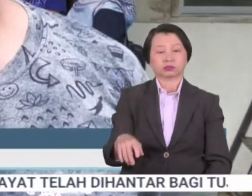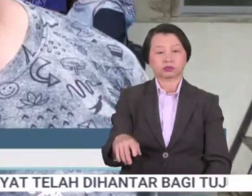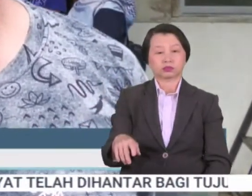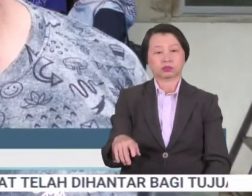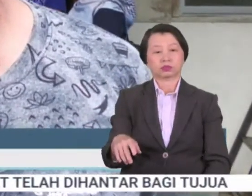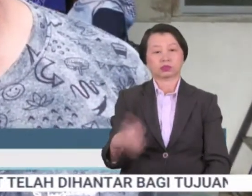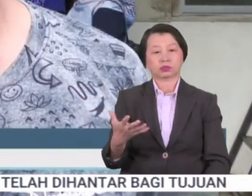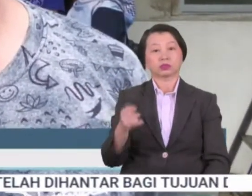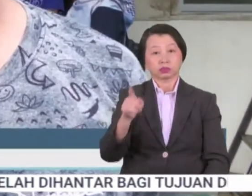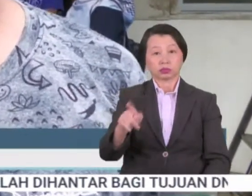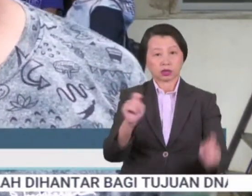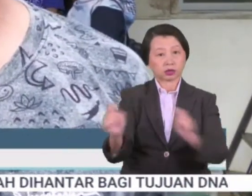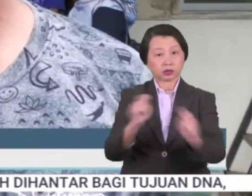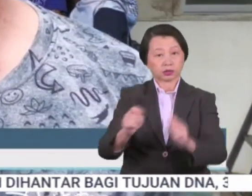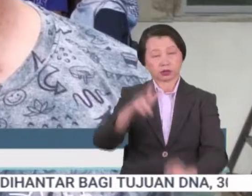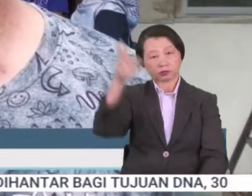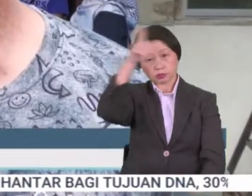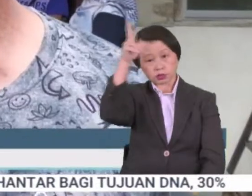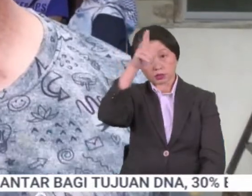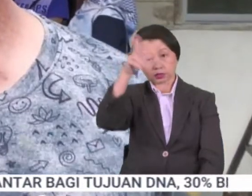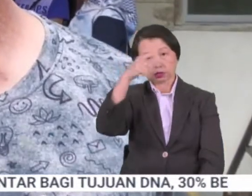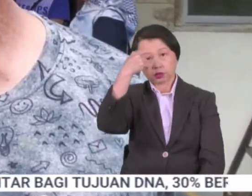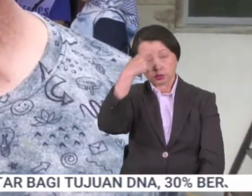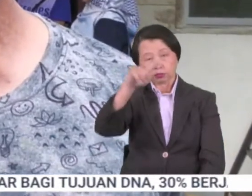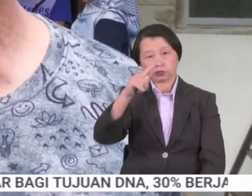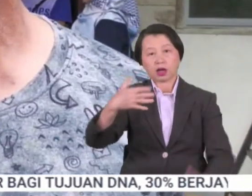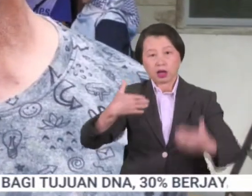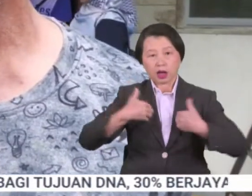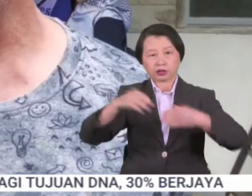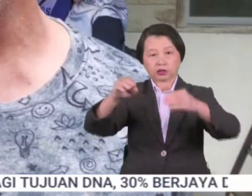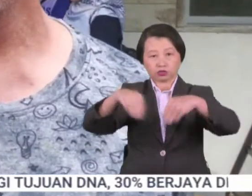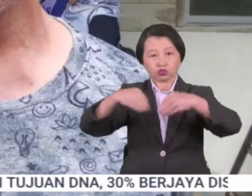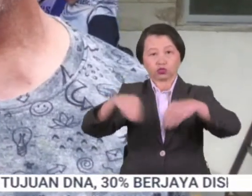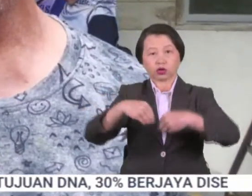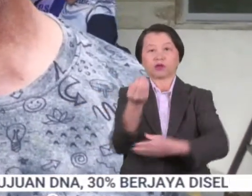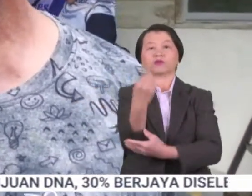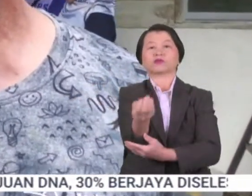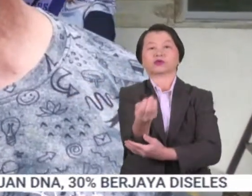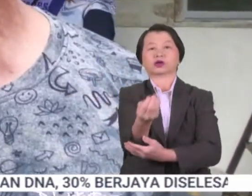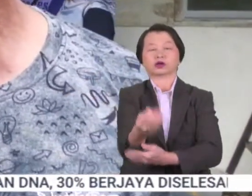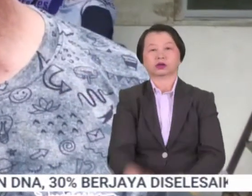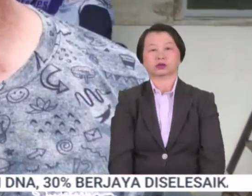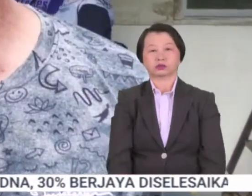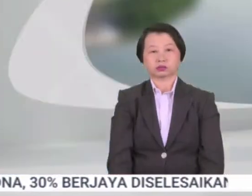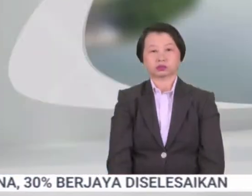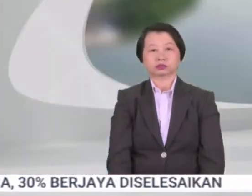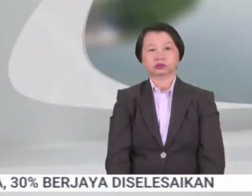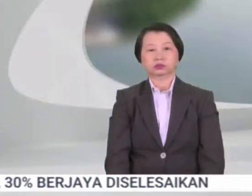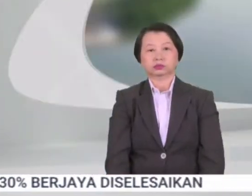apa tindakan kerajaan untuk mengadakan jualan Rahmah ini